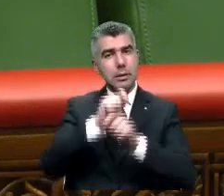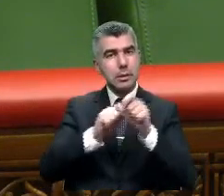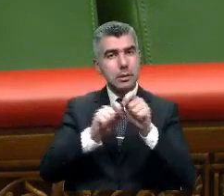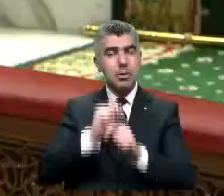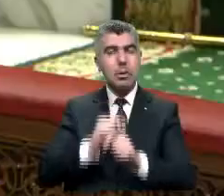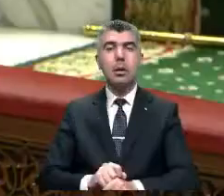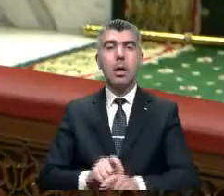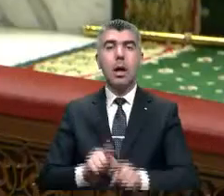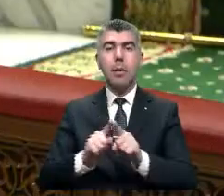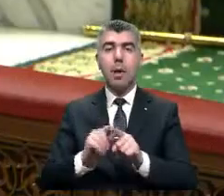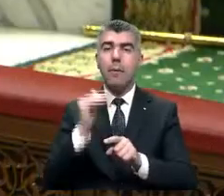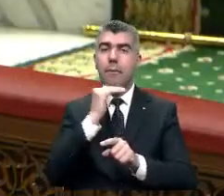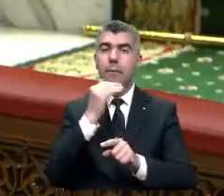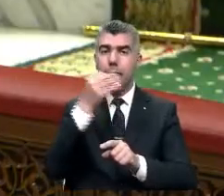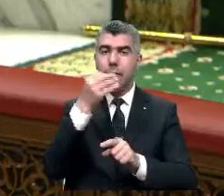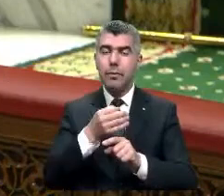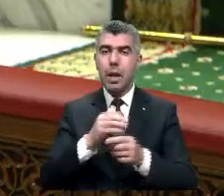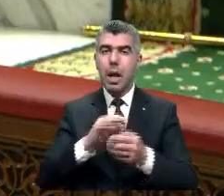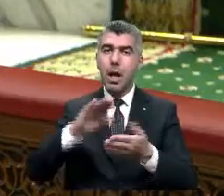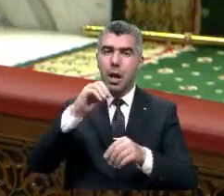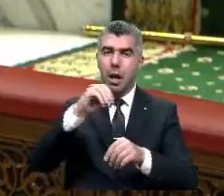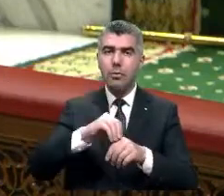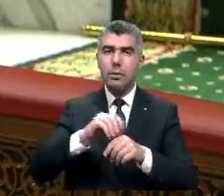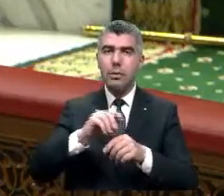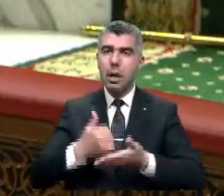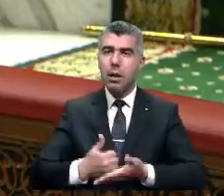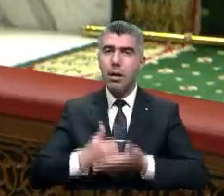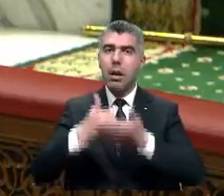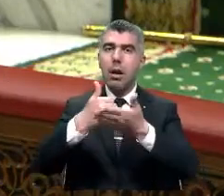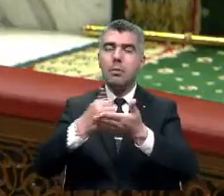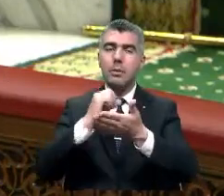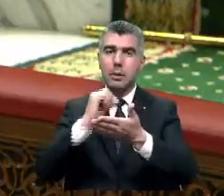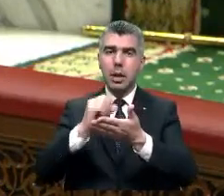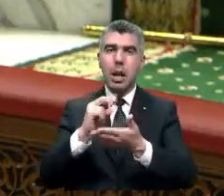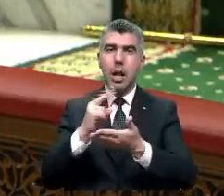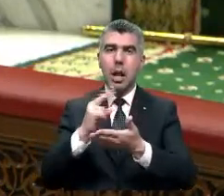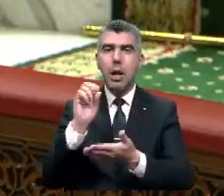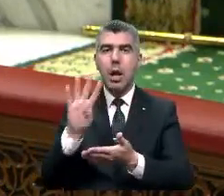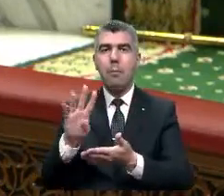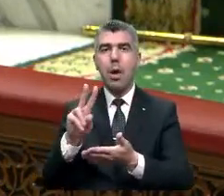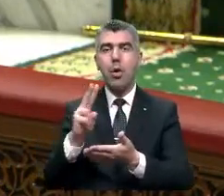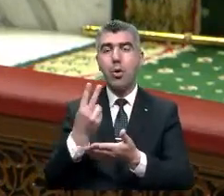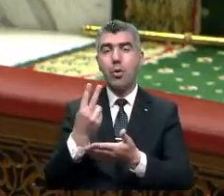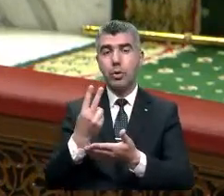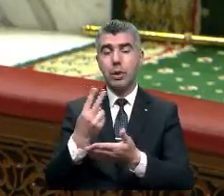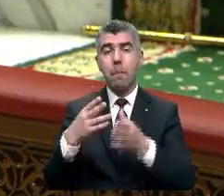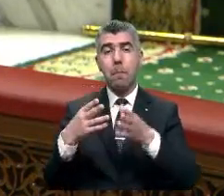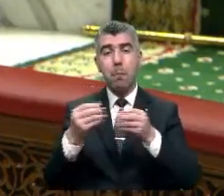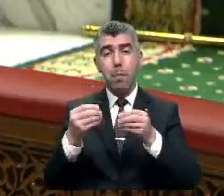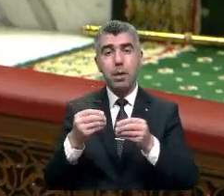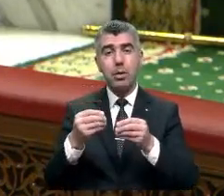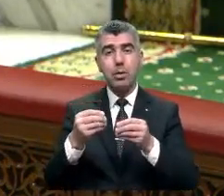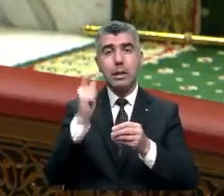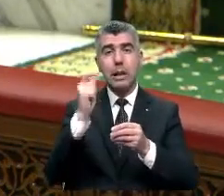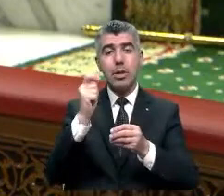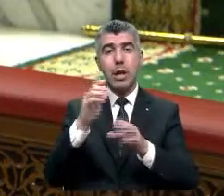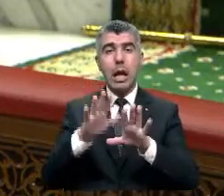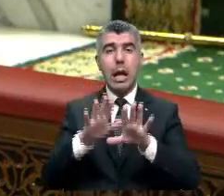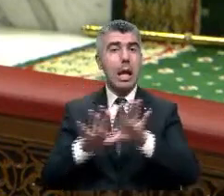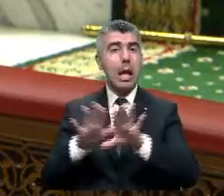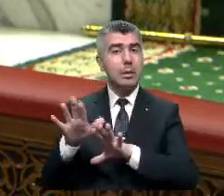من التدابير الاستعجاليه باش يحسن من جوده الخدمات والطاقه الاستيعابيه في افق 24 بمطارات مراكش وطنجه